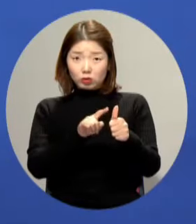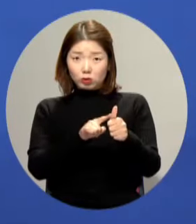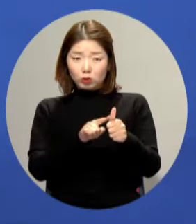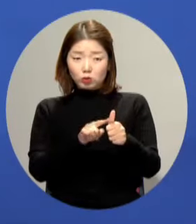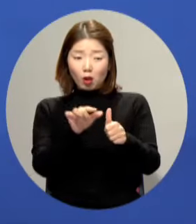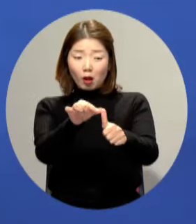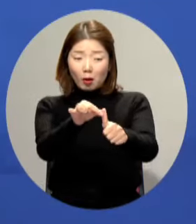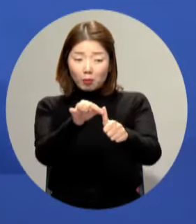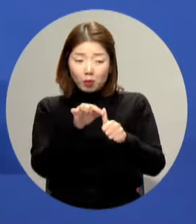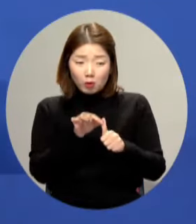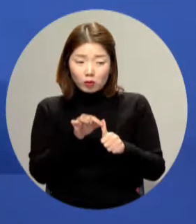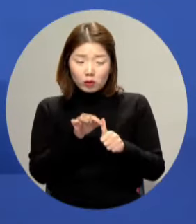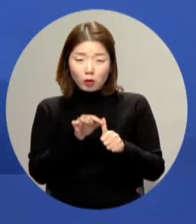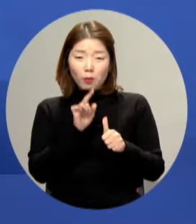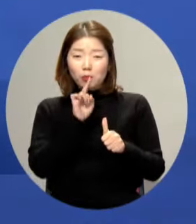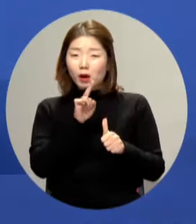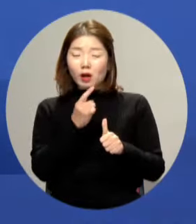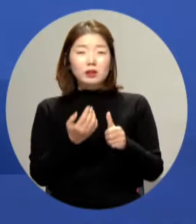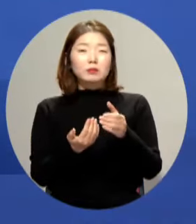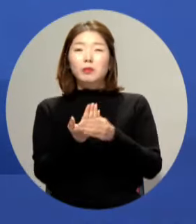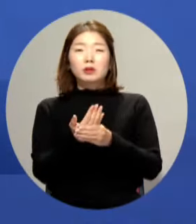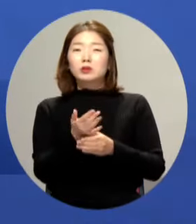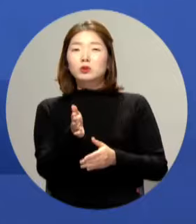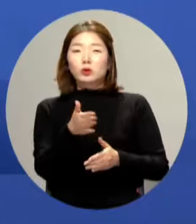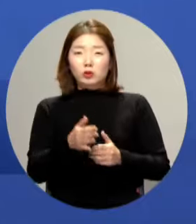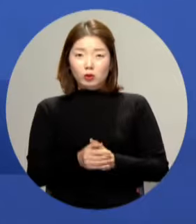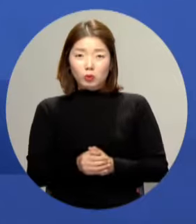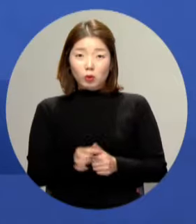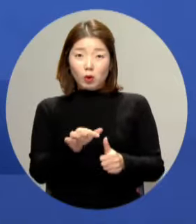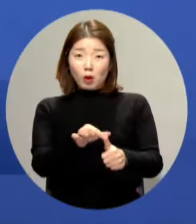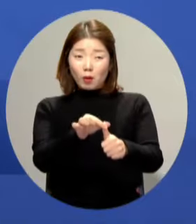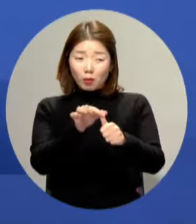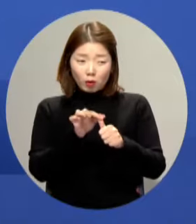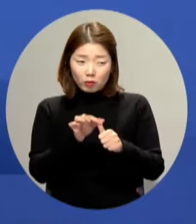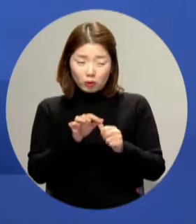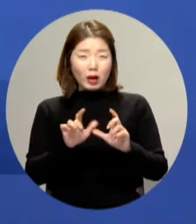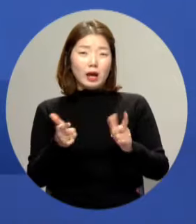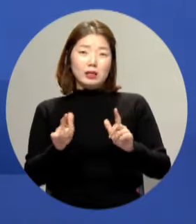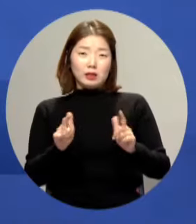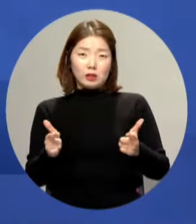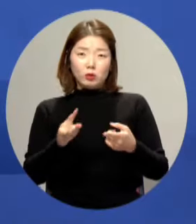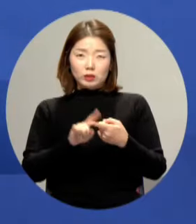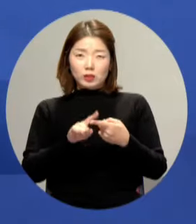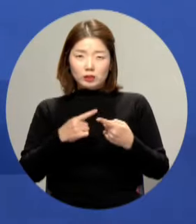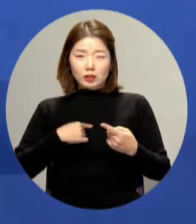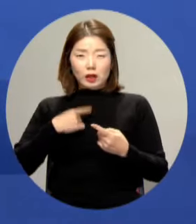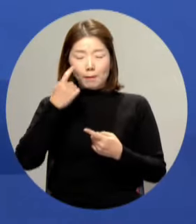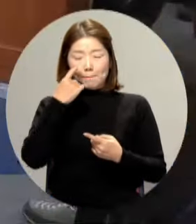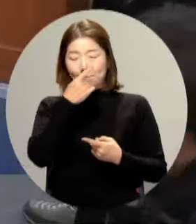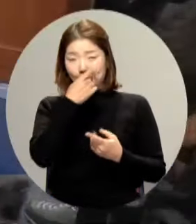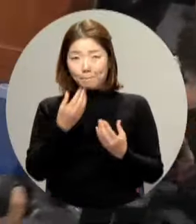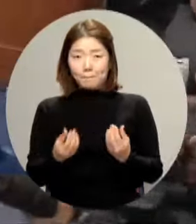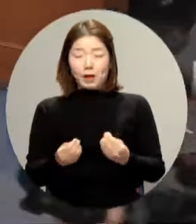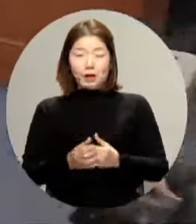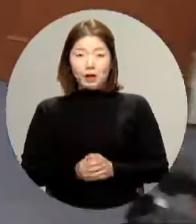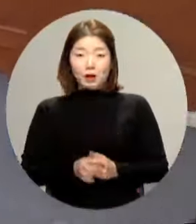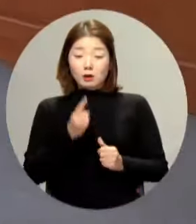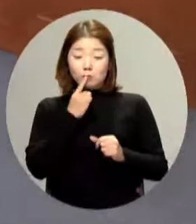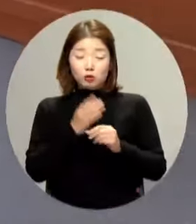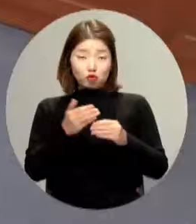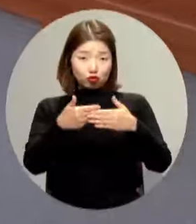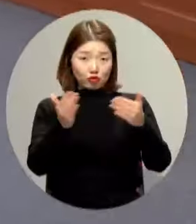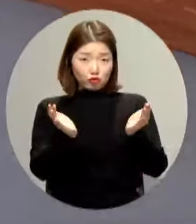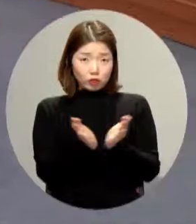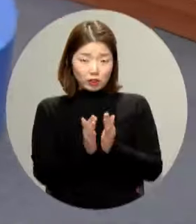영입 대상 자체로 거론된 바가 없고 영입 대상 자체가 아니다라는 것을 제가 확인했습니다. 민주당이